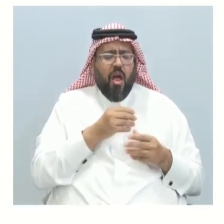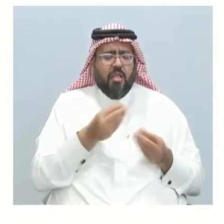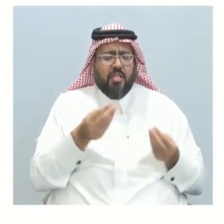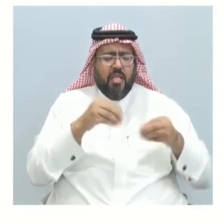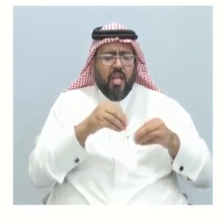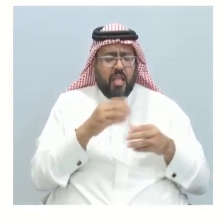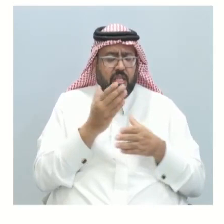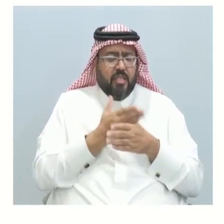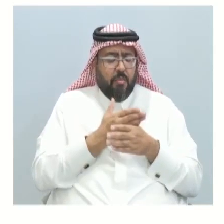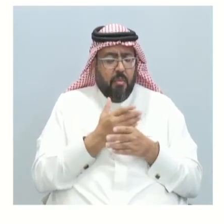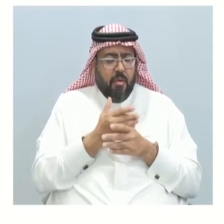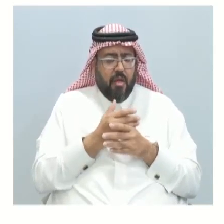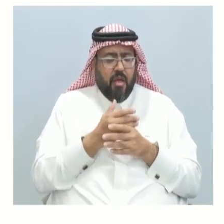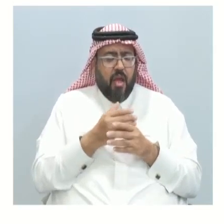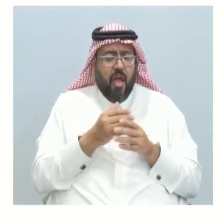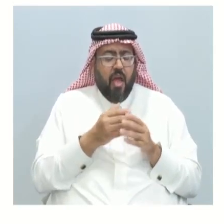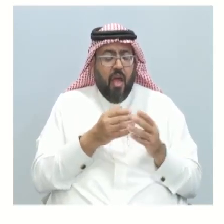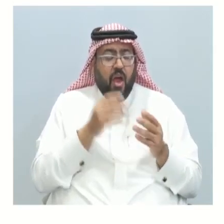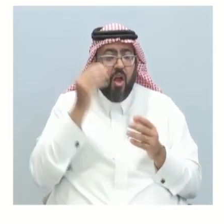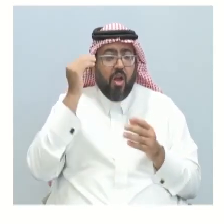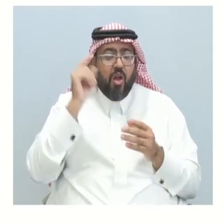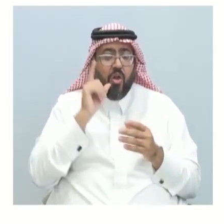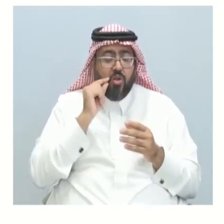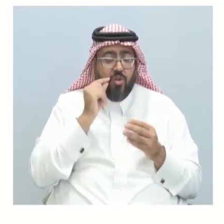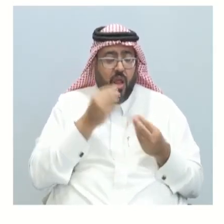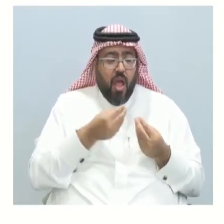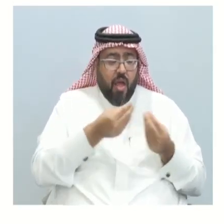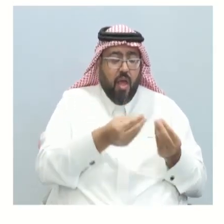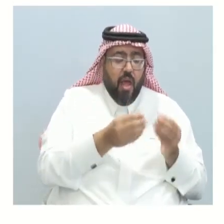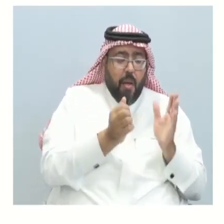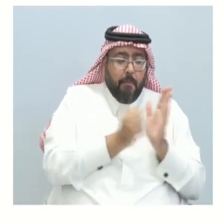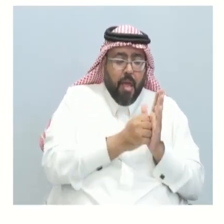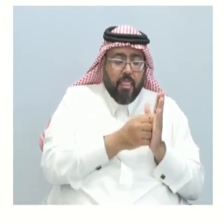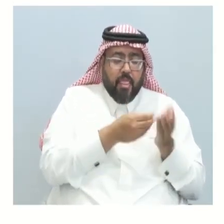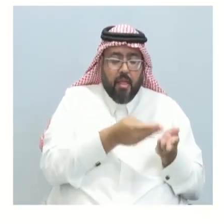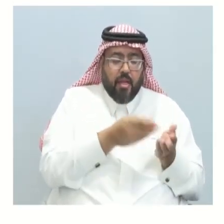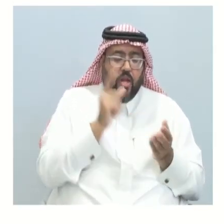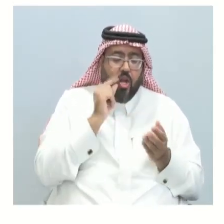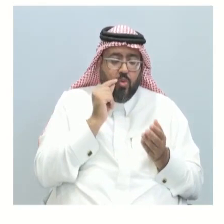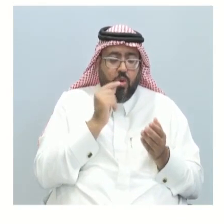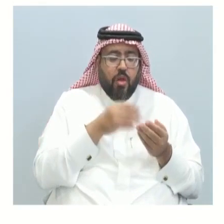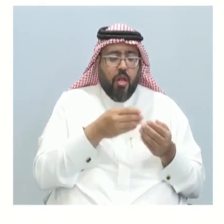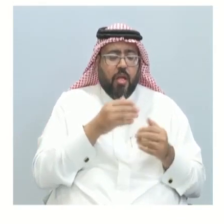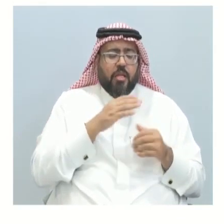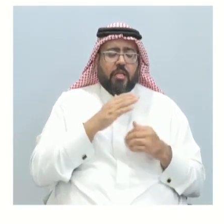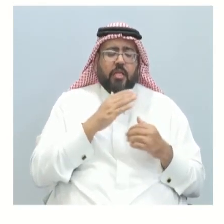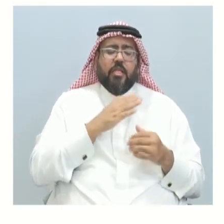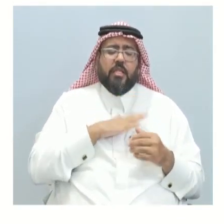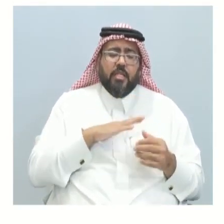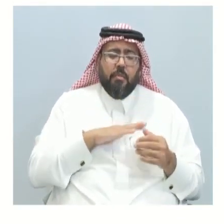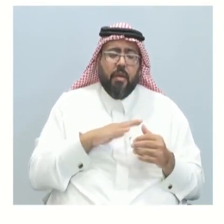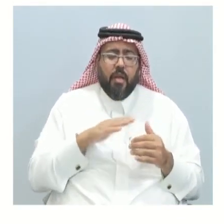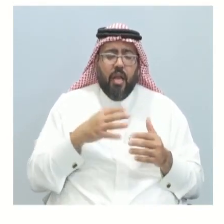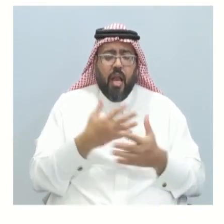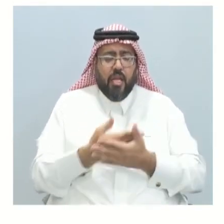الرجل لتكون سكنا للرجل واكثر قدره على تربيه الاطفال والصبر عليهم فهذه من